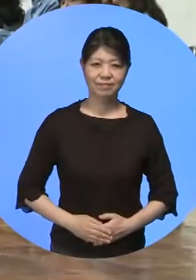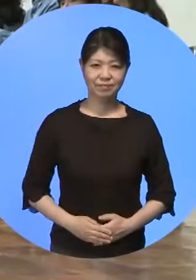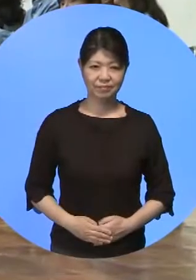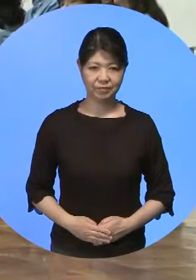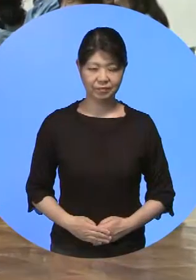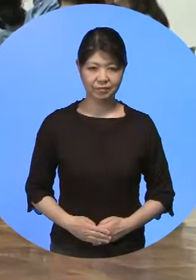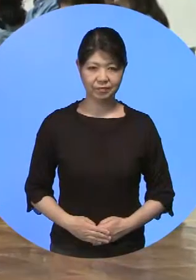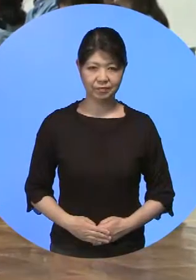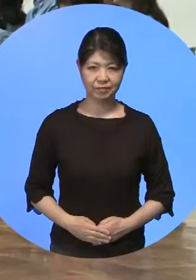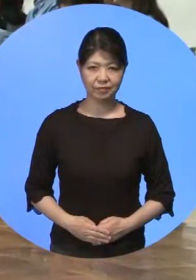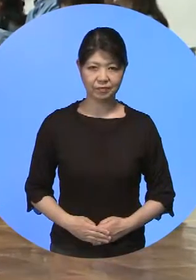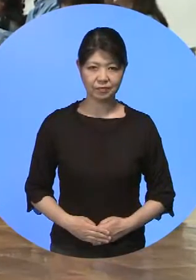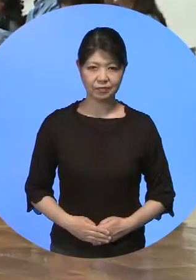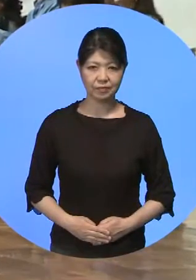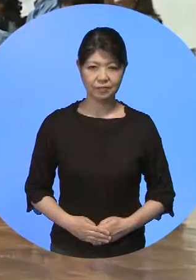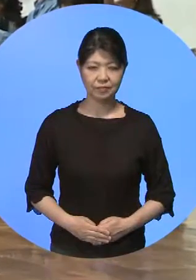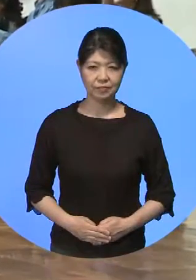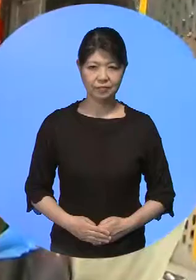いました。